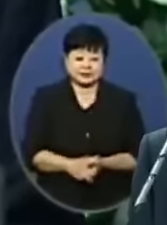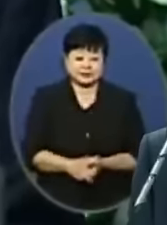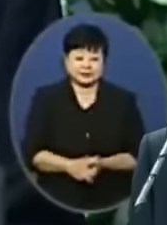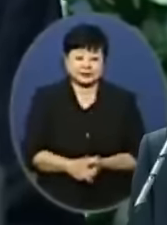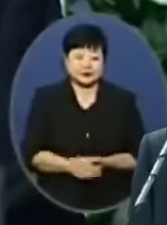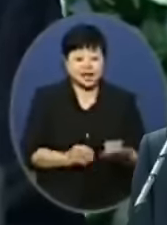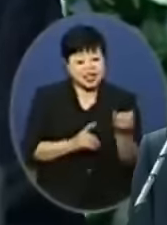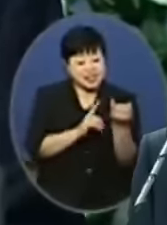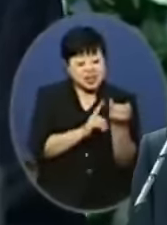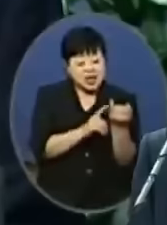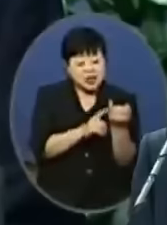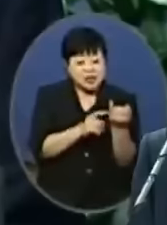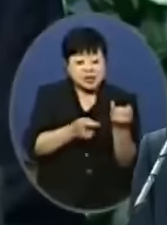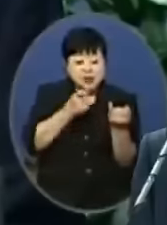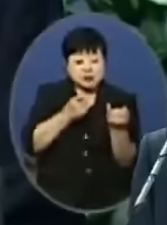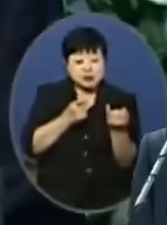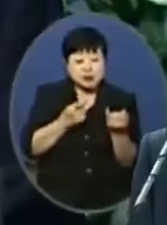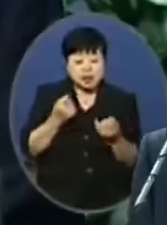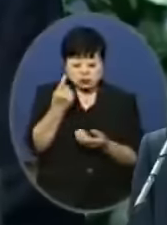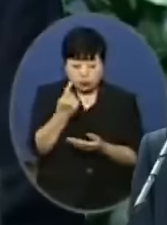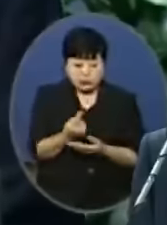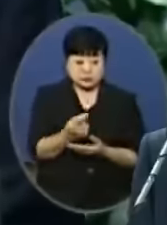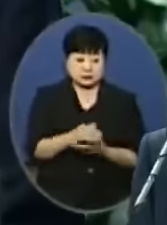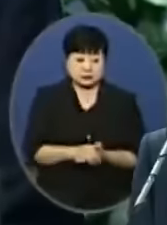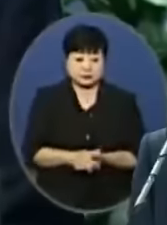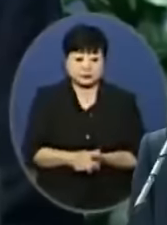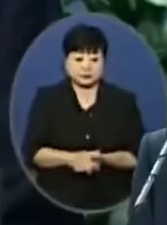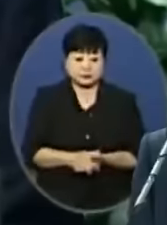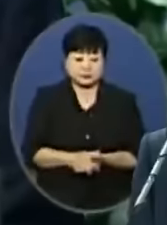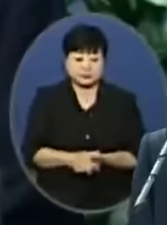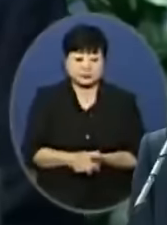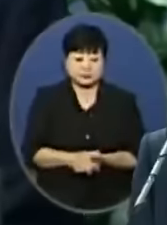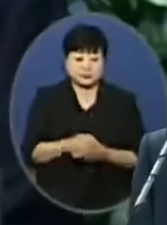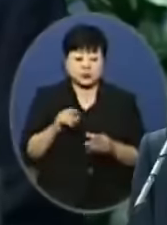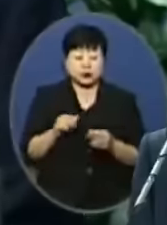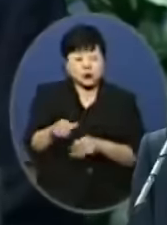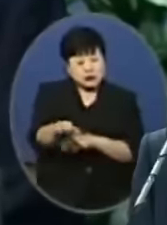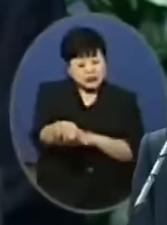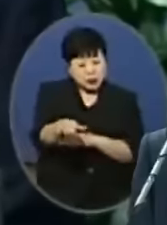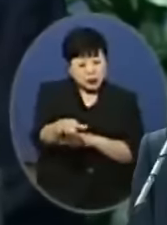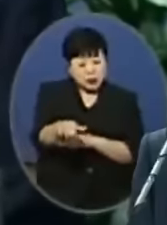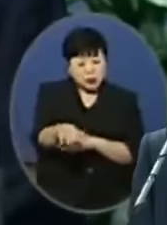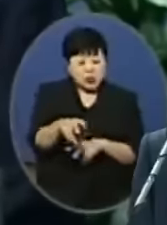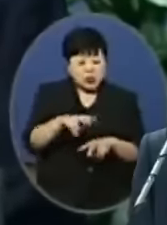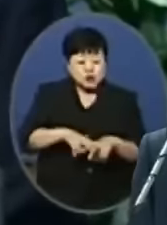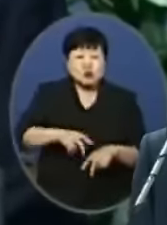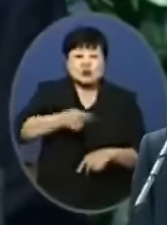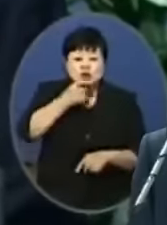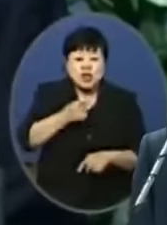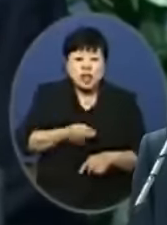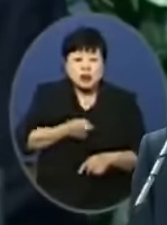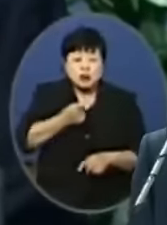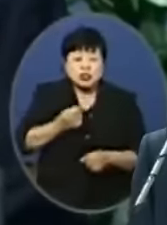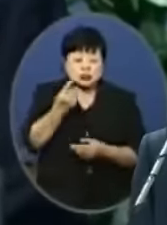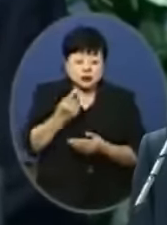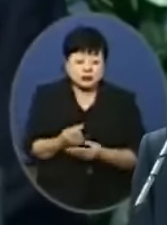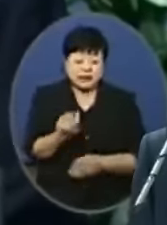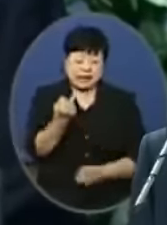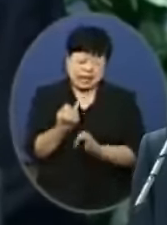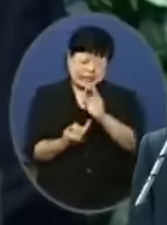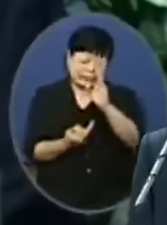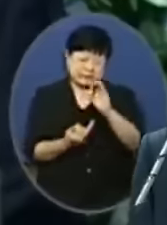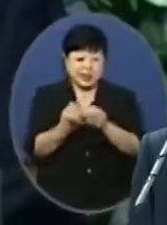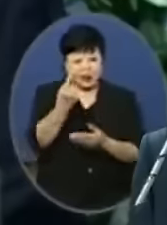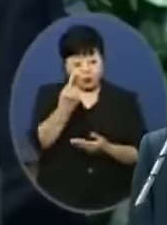한 여인이 물을 길러러 왔습니다. 보통 시골에서 우물가에 물을 길러러 오면은 아침에